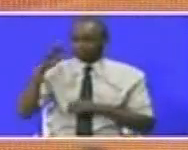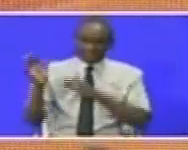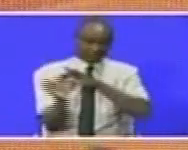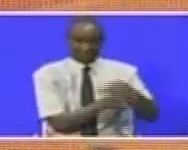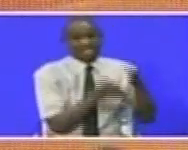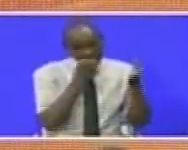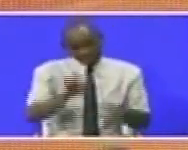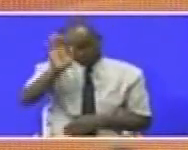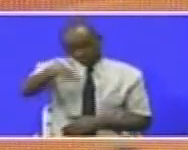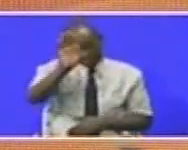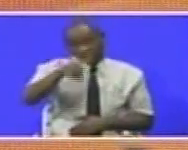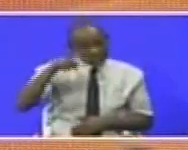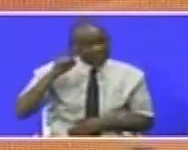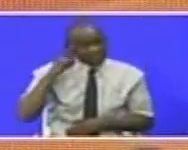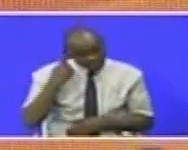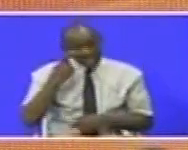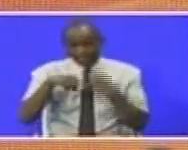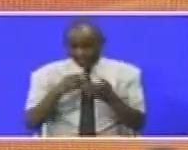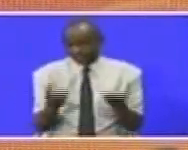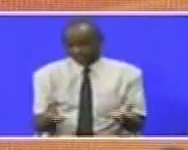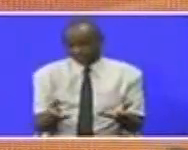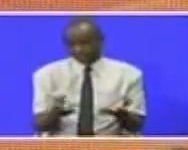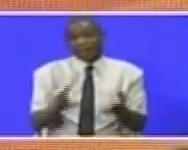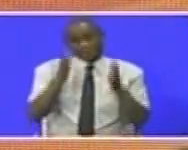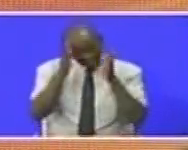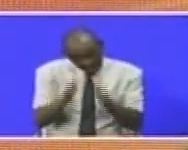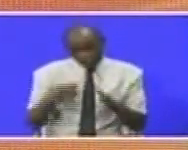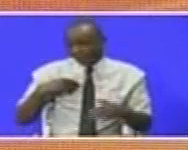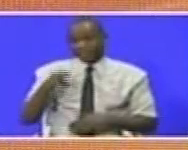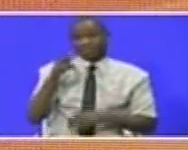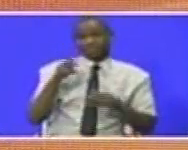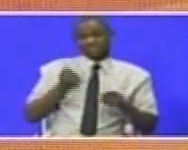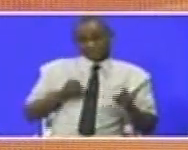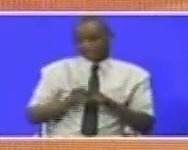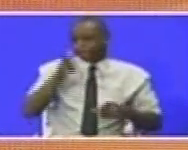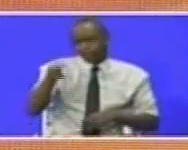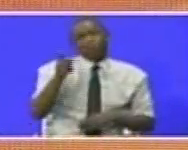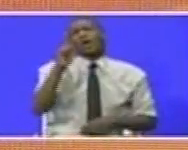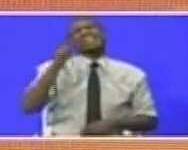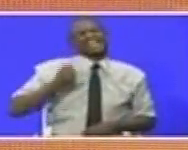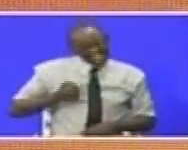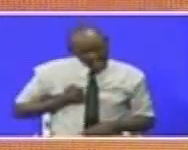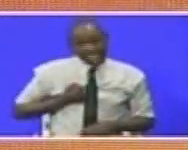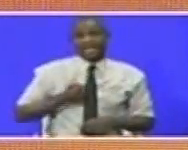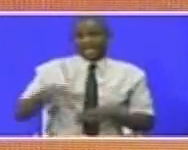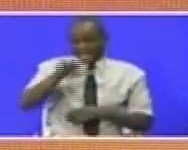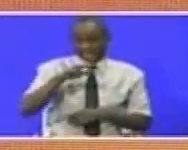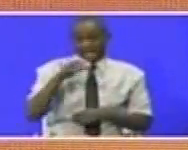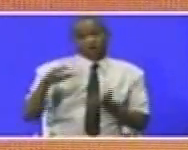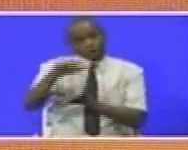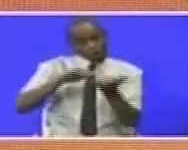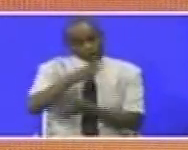Je, mtazamaji, umewahi kufikiria kuhusu dhiki anayopitia mtu akipigwa risasi? Basi msichana mmoja huko Korogocho hapa